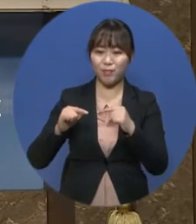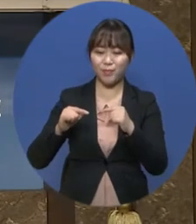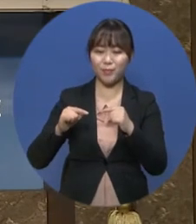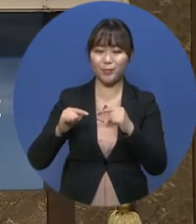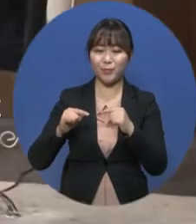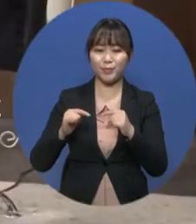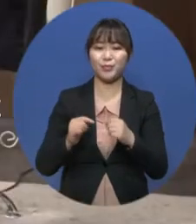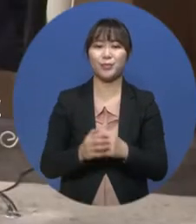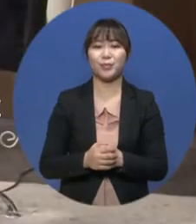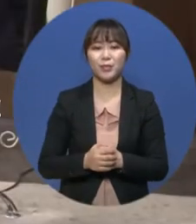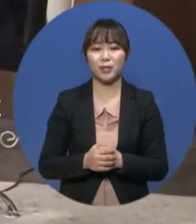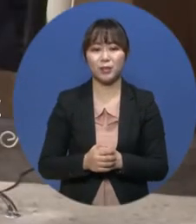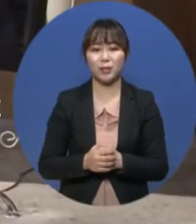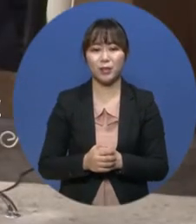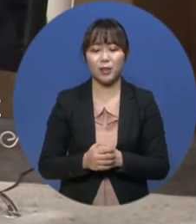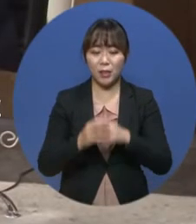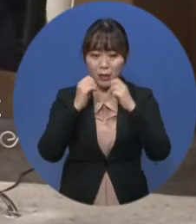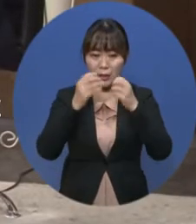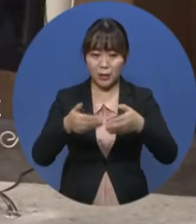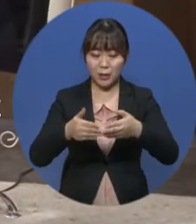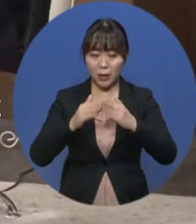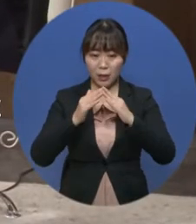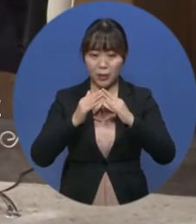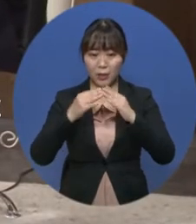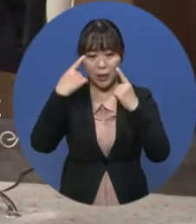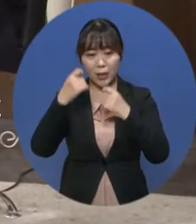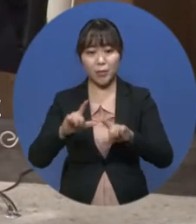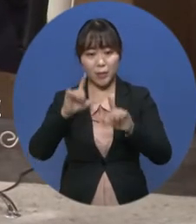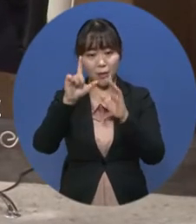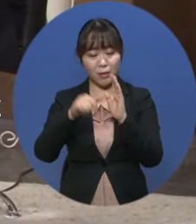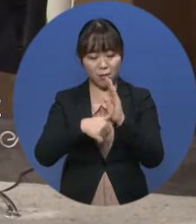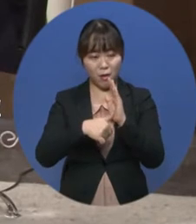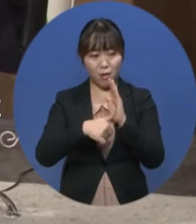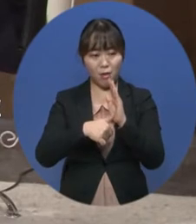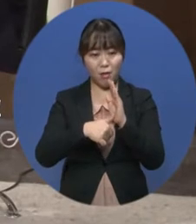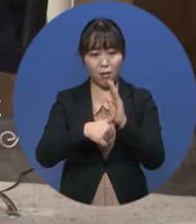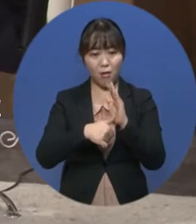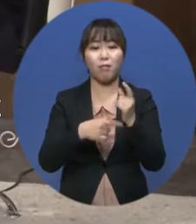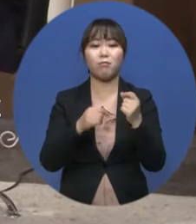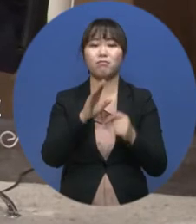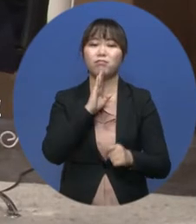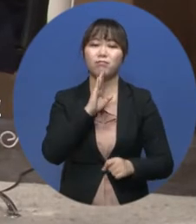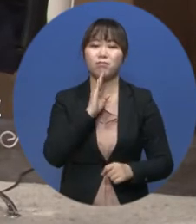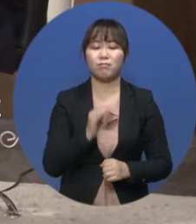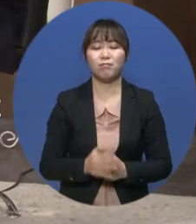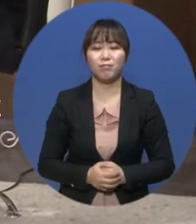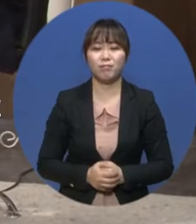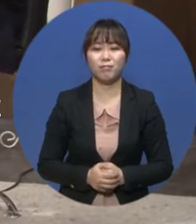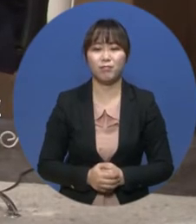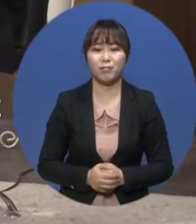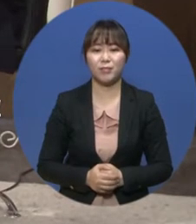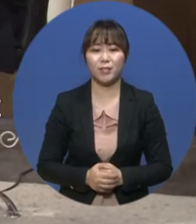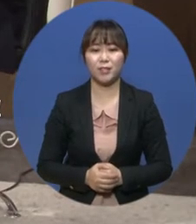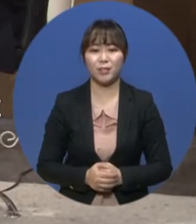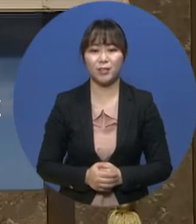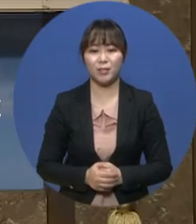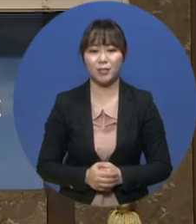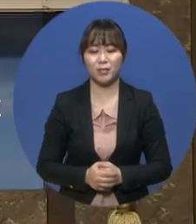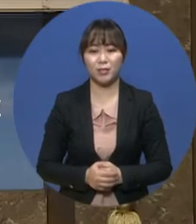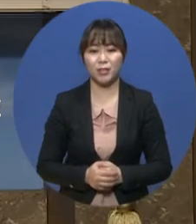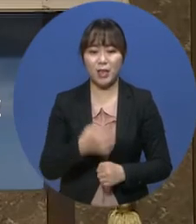4 그래서 아까 창립 기념일에 참 원해 내가 이래 예 모양의 점을 보내야 하고 있습니다 예 그래서 어